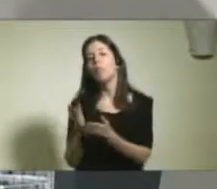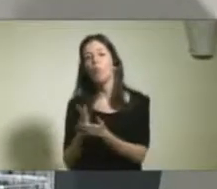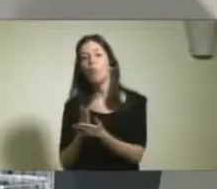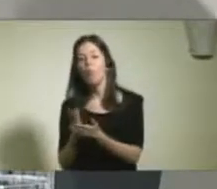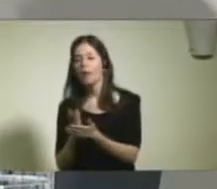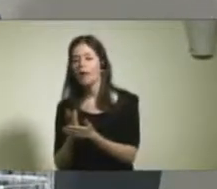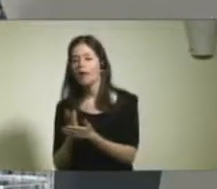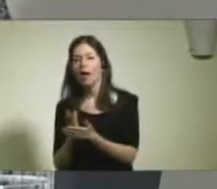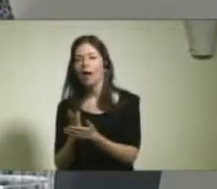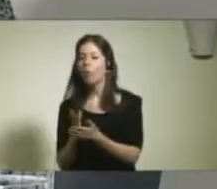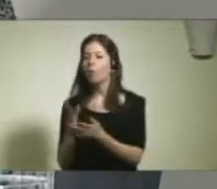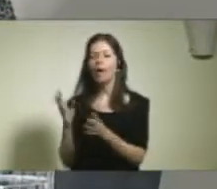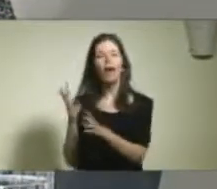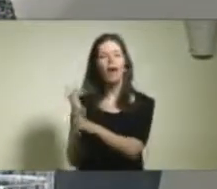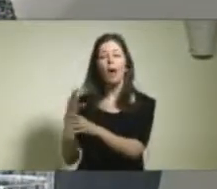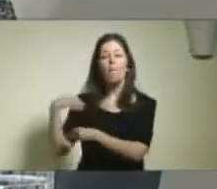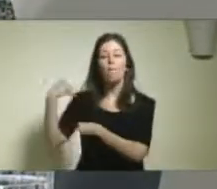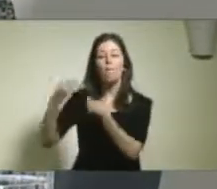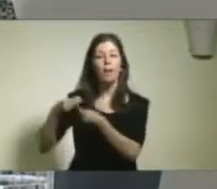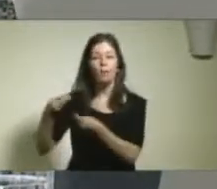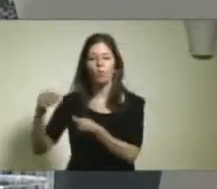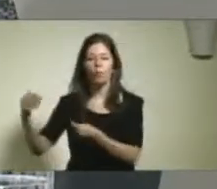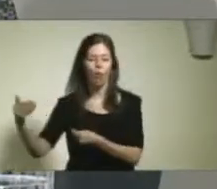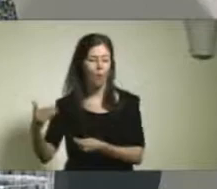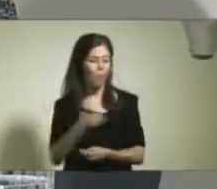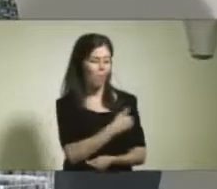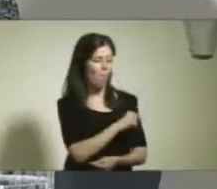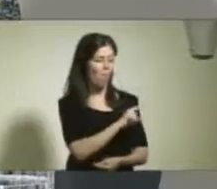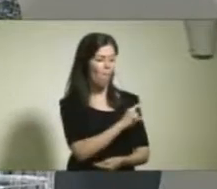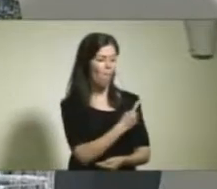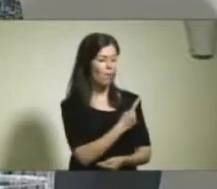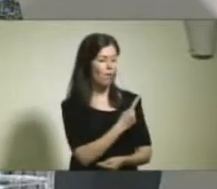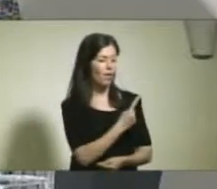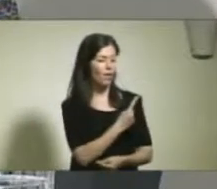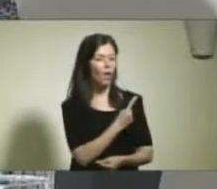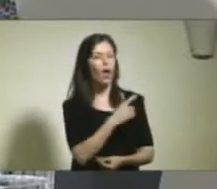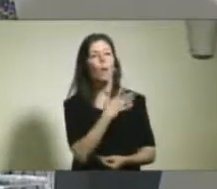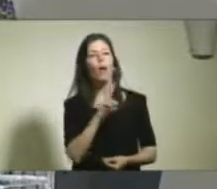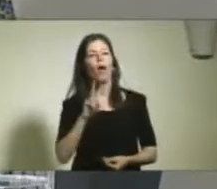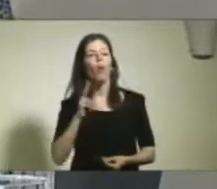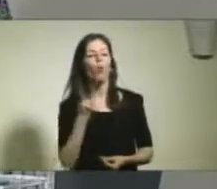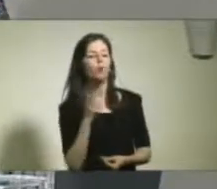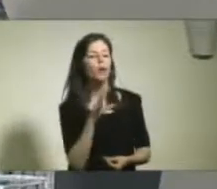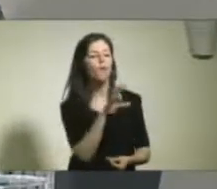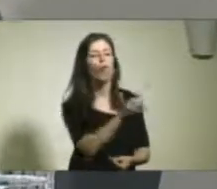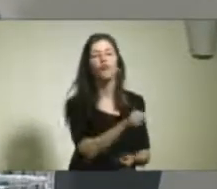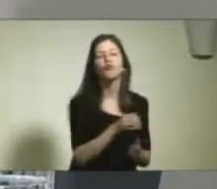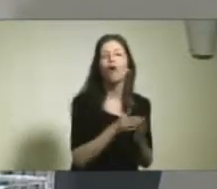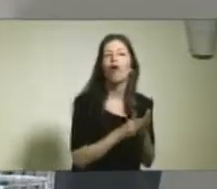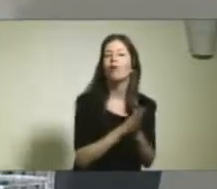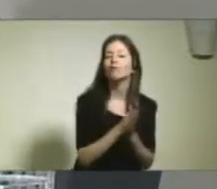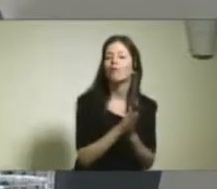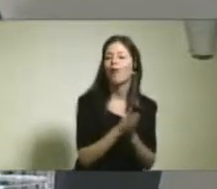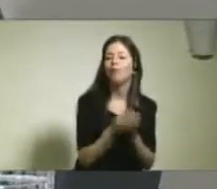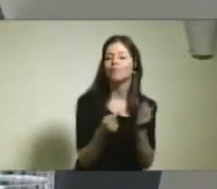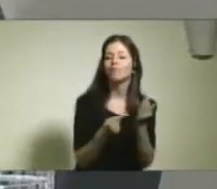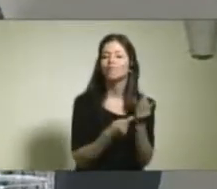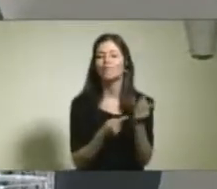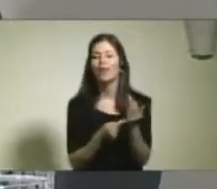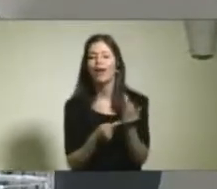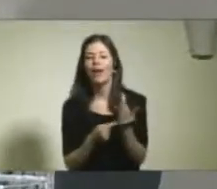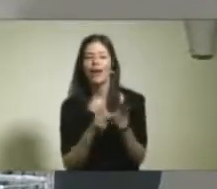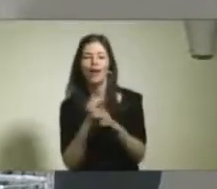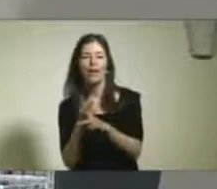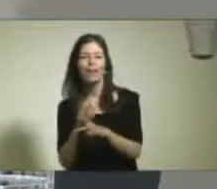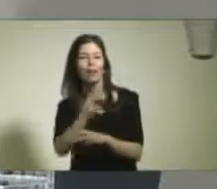et plus patrimonial, on est souvent sa deuxième banque. Ils viennent chercher chez nous ce qui est intéressant, par exemple un crédit à taux